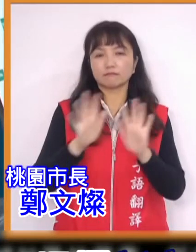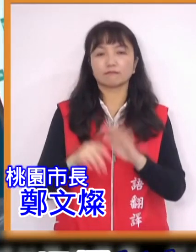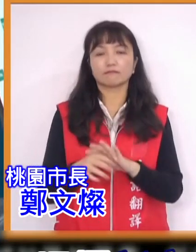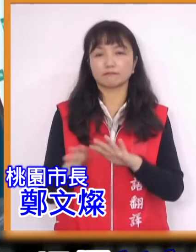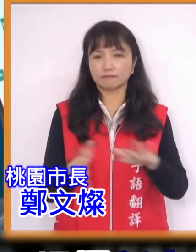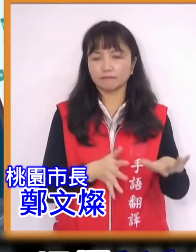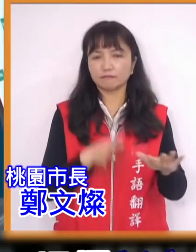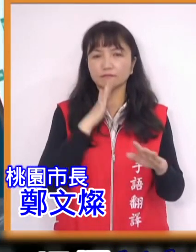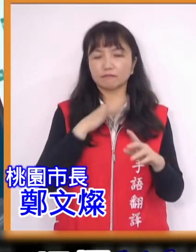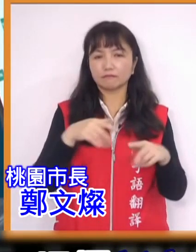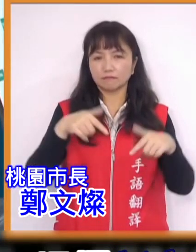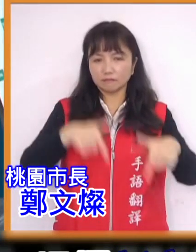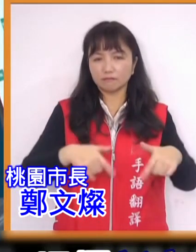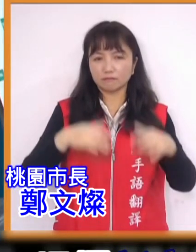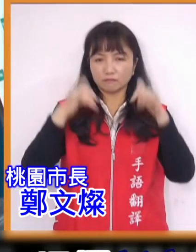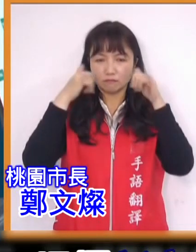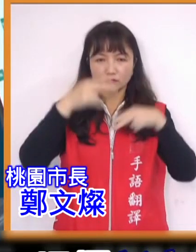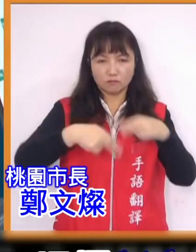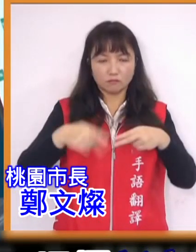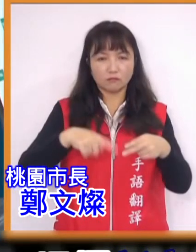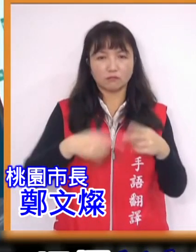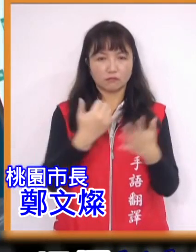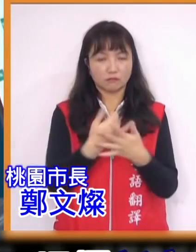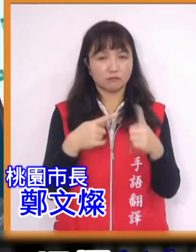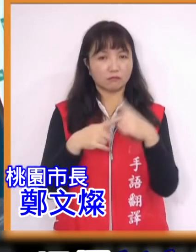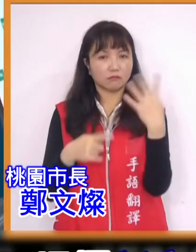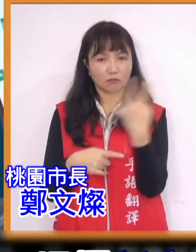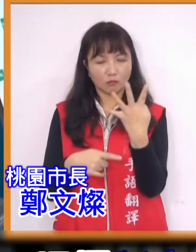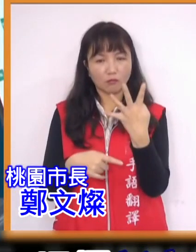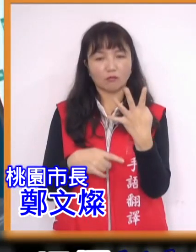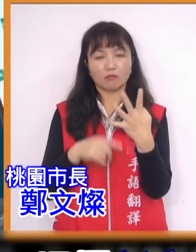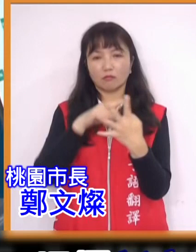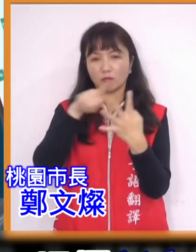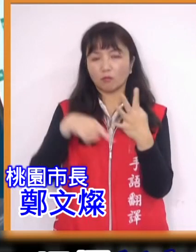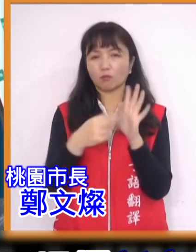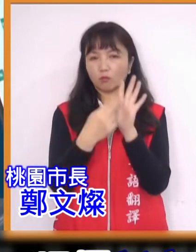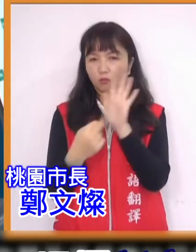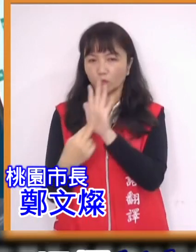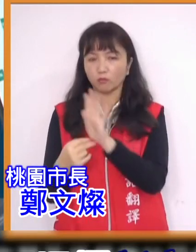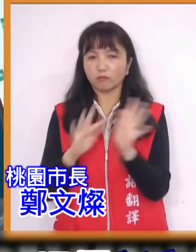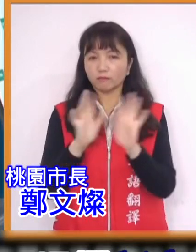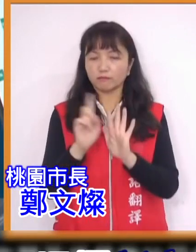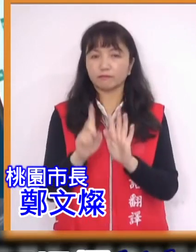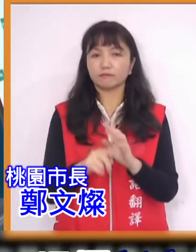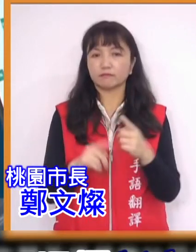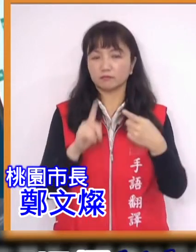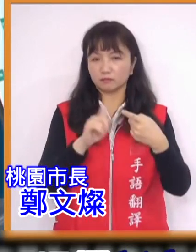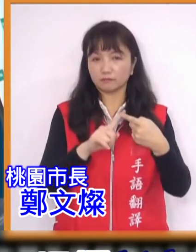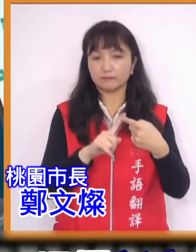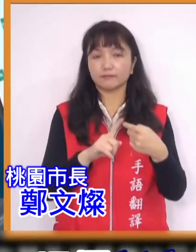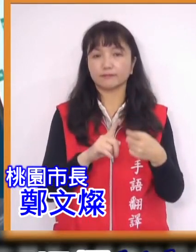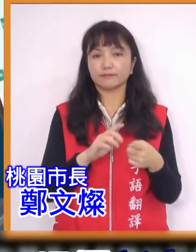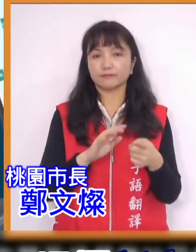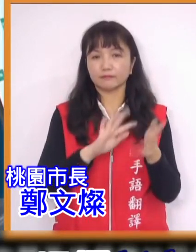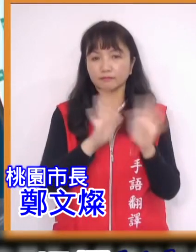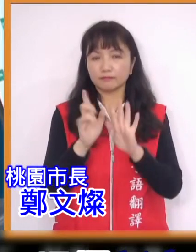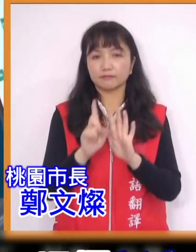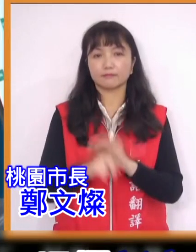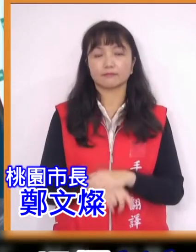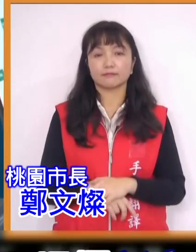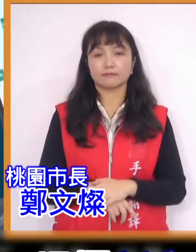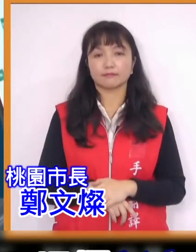那有关西提餐厅的四个顾客，我分别来说明一下。那有一位是这